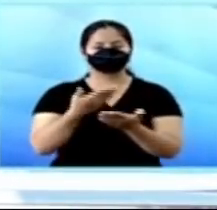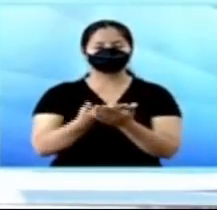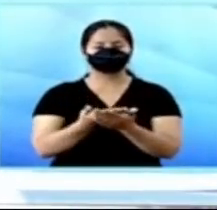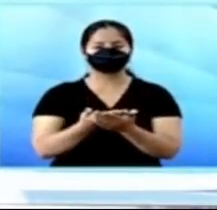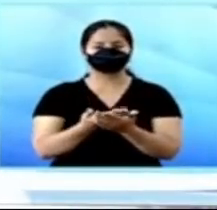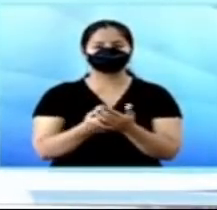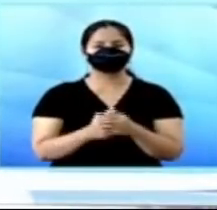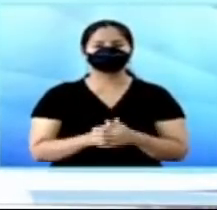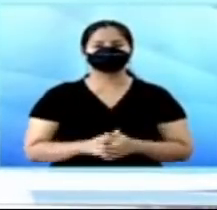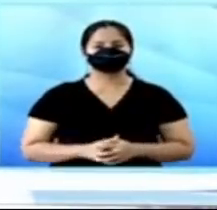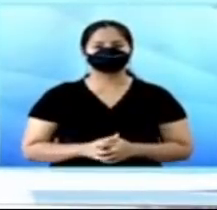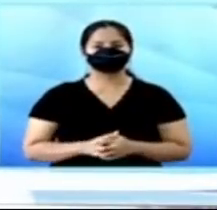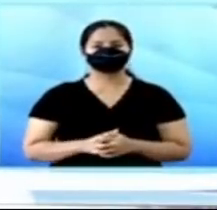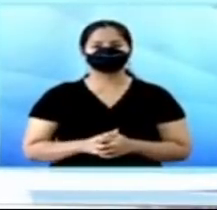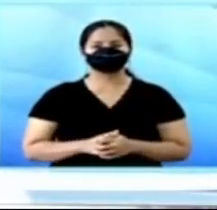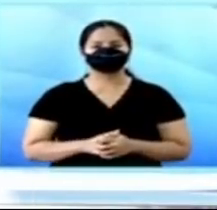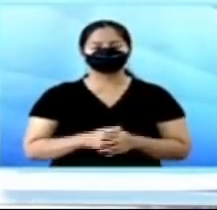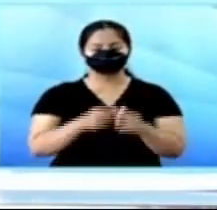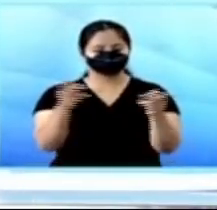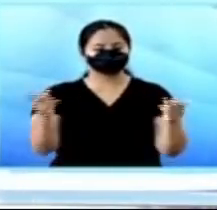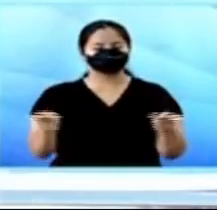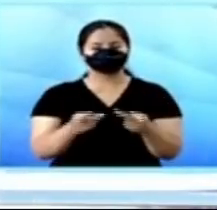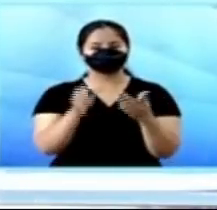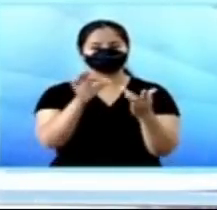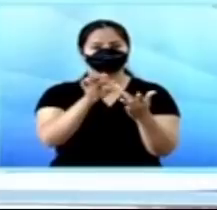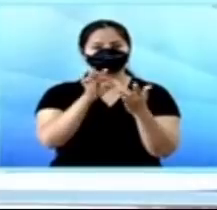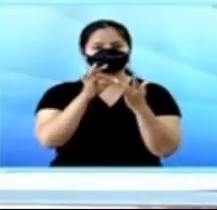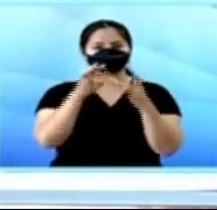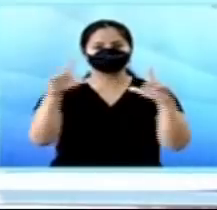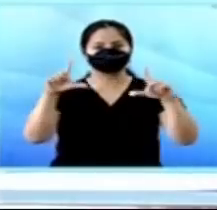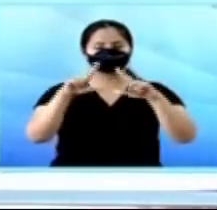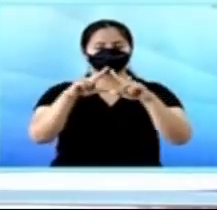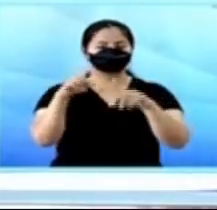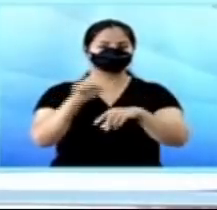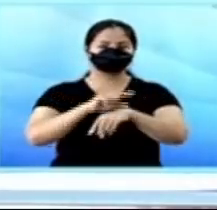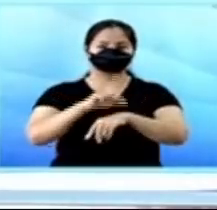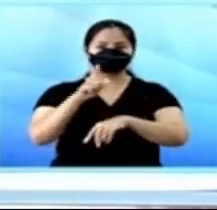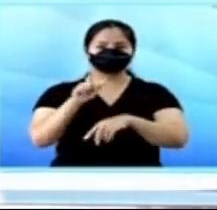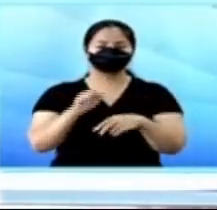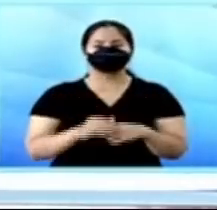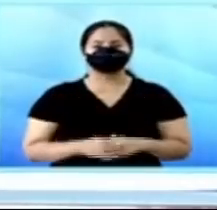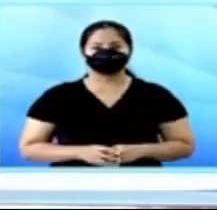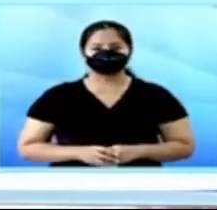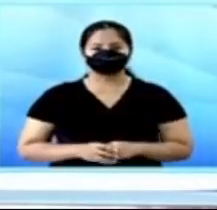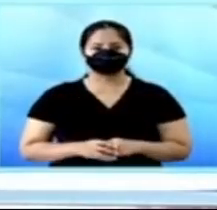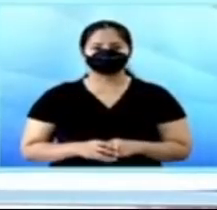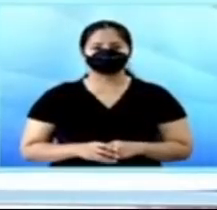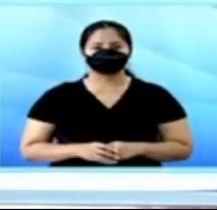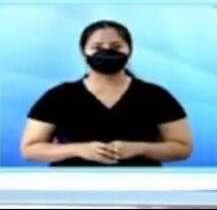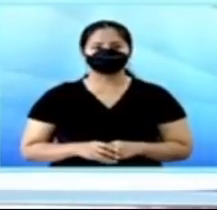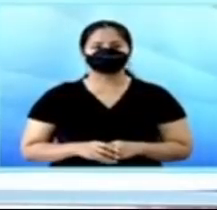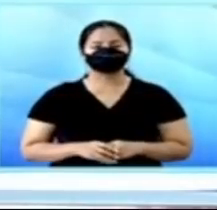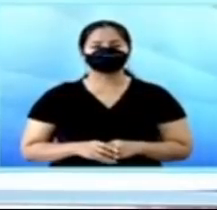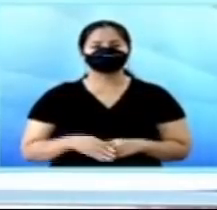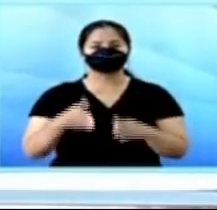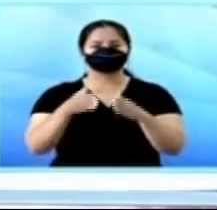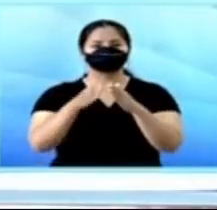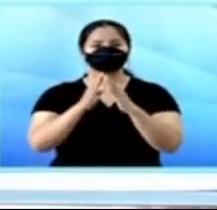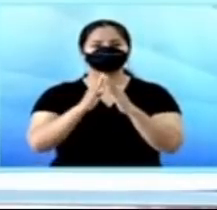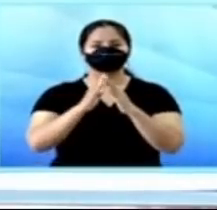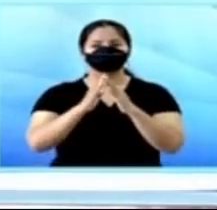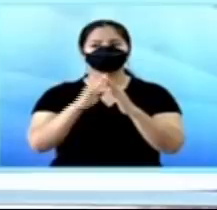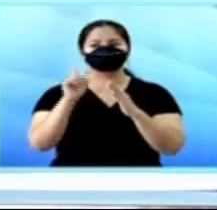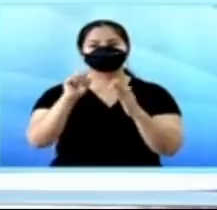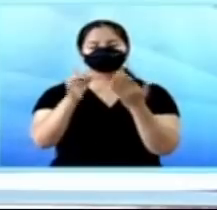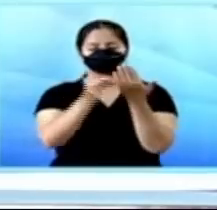ยูเคตพิเศษสามเหลี่ยมคำเนาะซึ่งว่าตั้งอยู่ใกล้กับเมืองต้นเพิ่ง